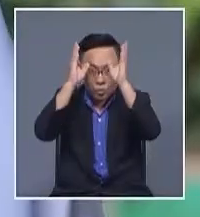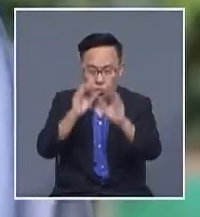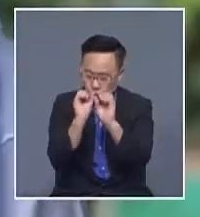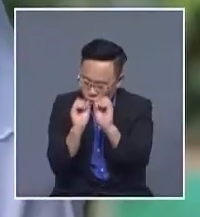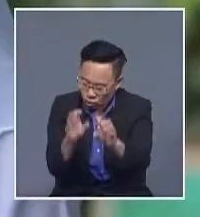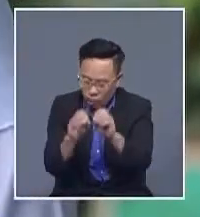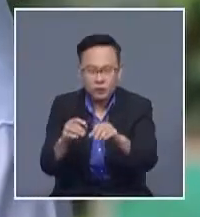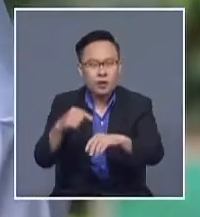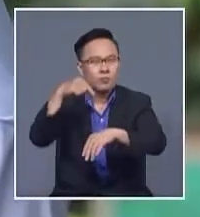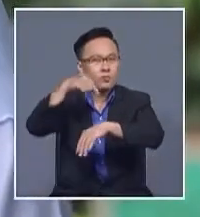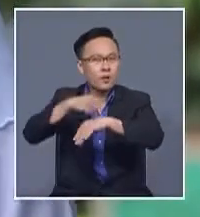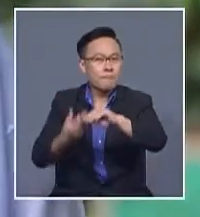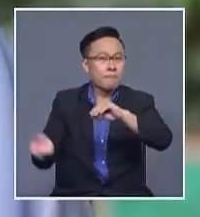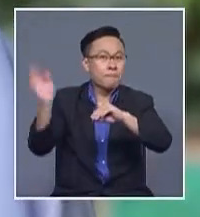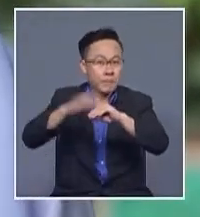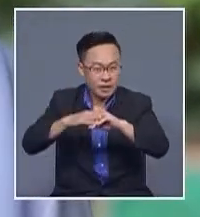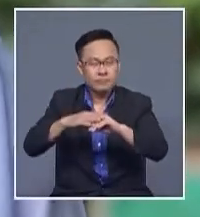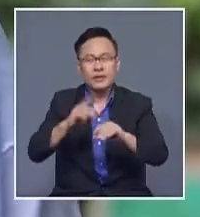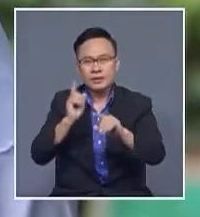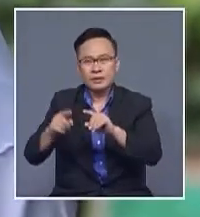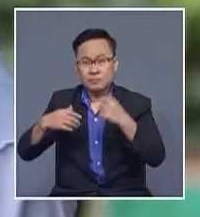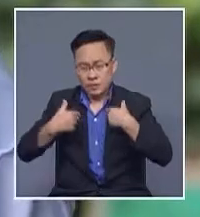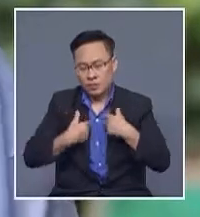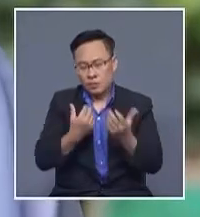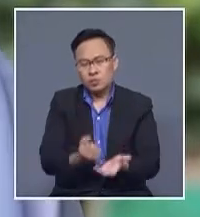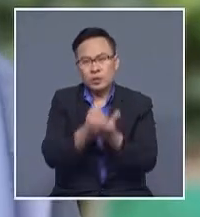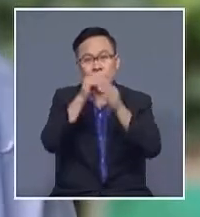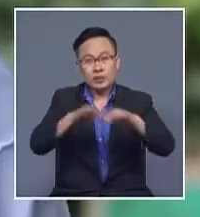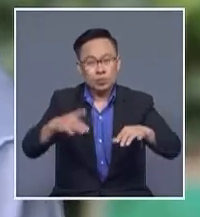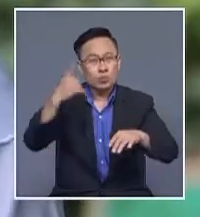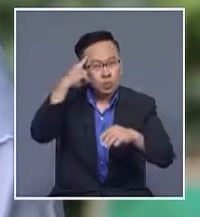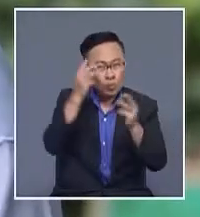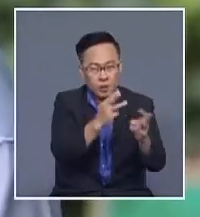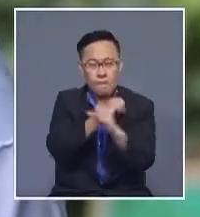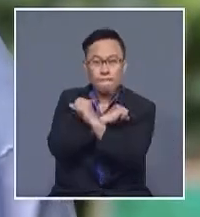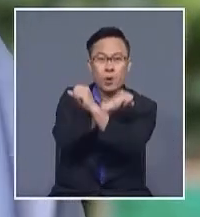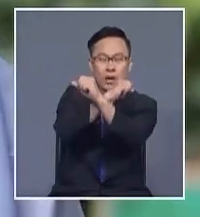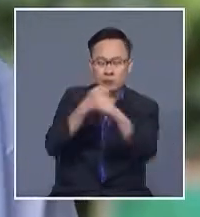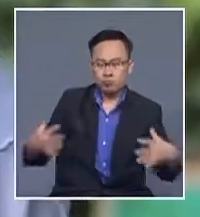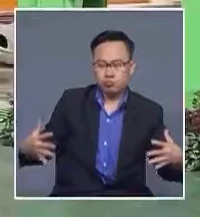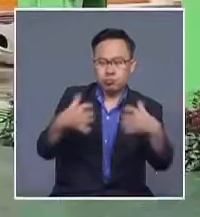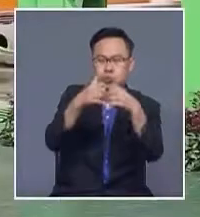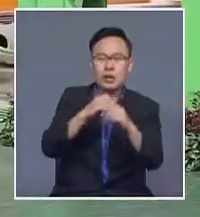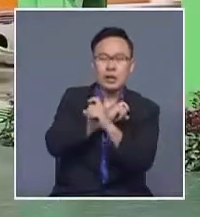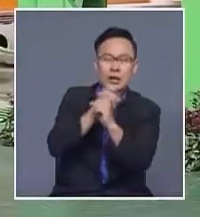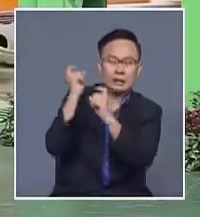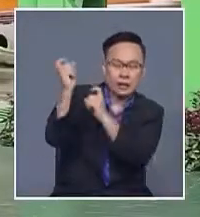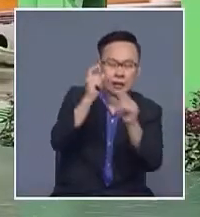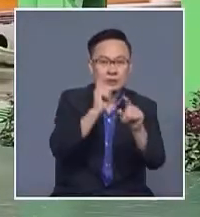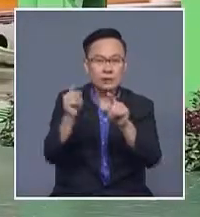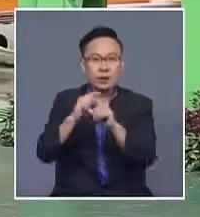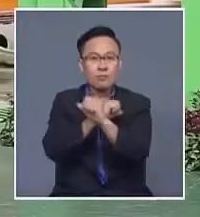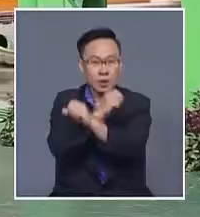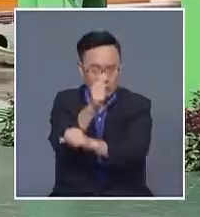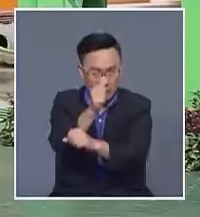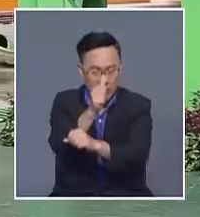ค่ะแล้วก็สร้างเพื่อการให้น้องๆ นะคะมีทักษะในการป้องกันตนเองจากอุบัติเหตุที่เกิดขึ้นค่ะส่วนของอาคารเรียนนะคะ